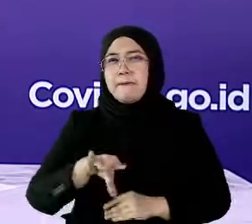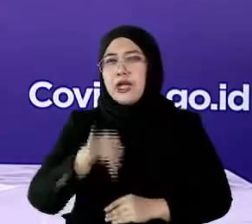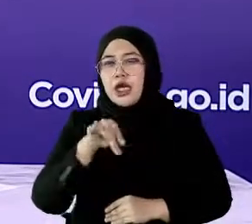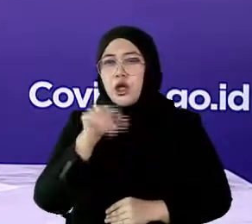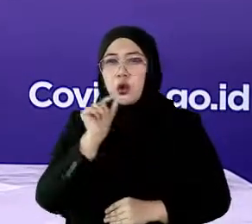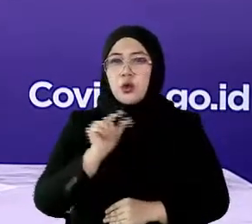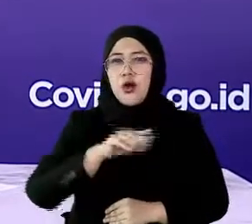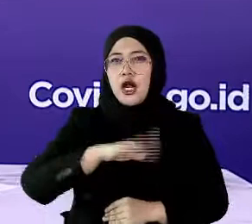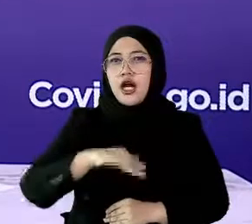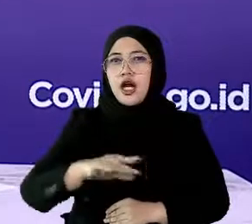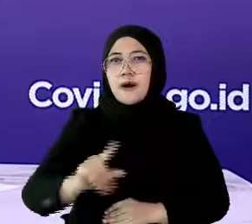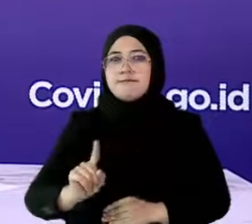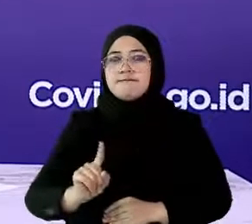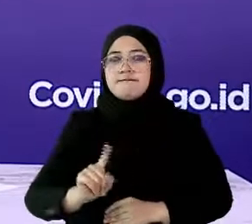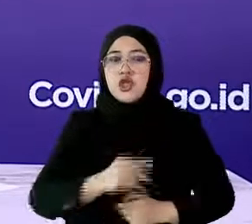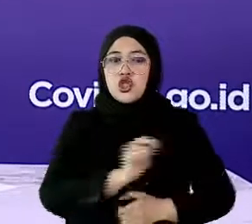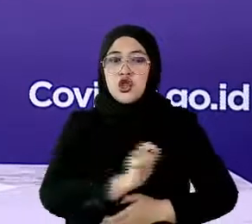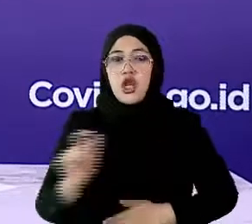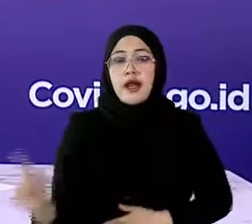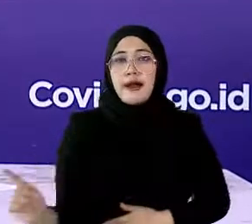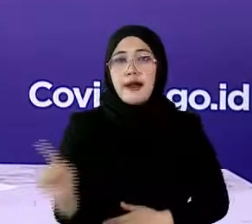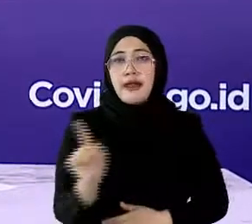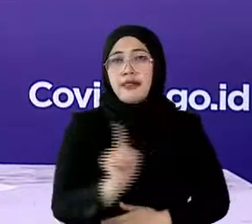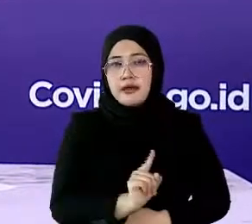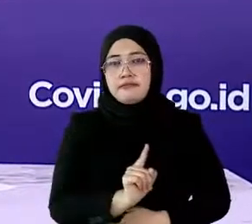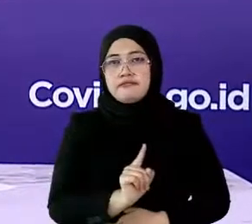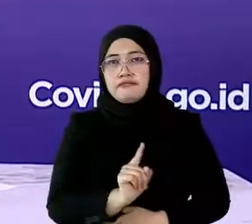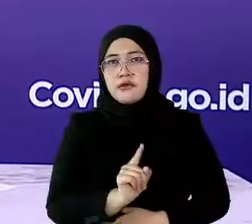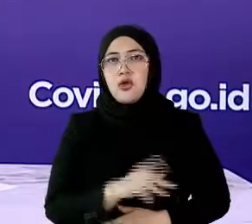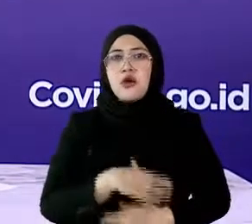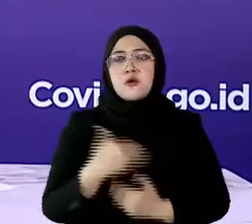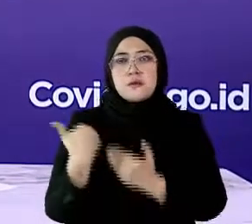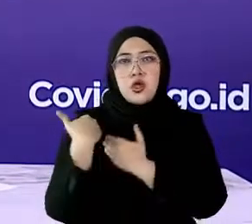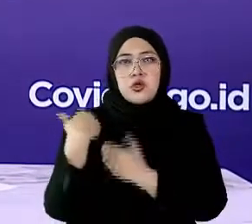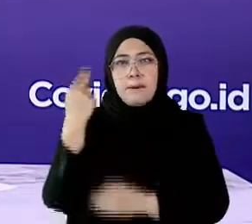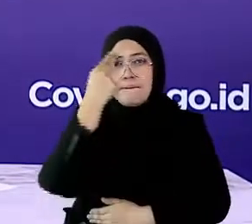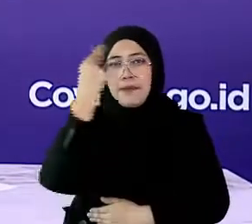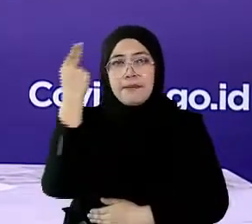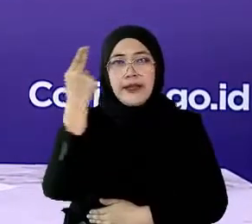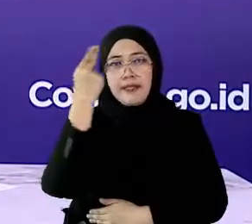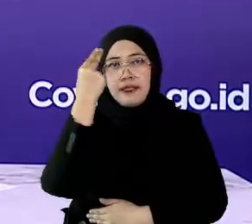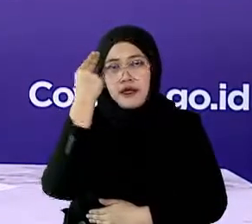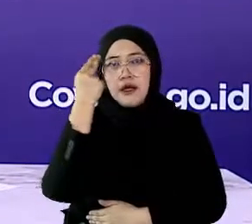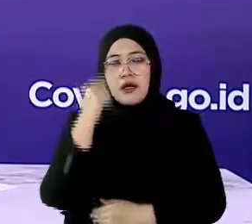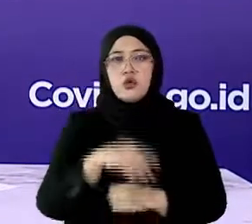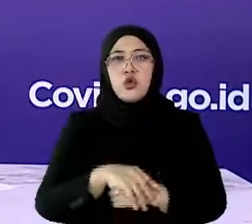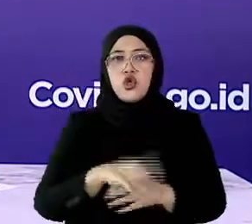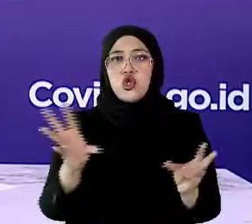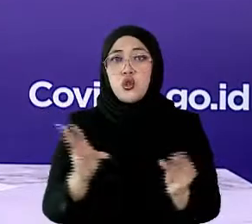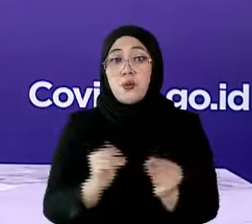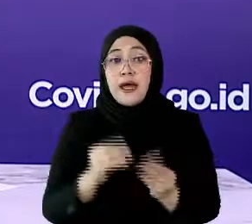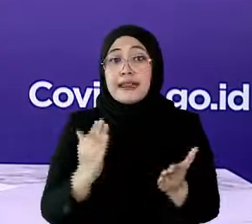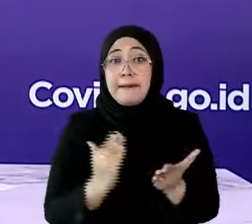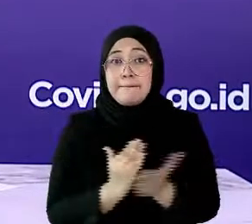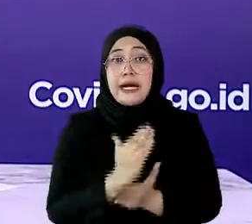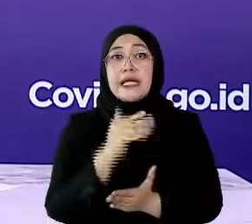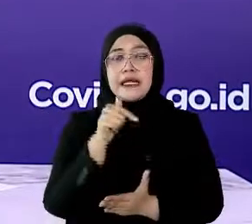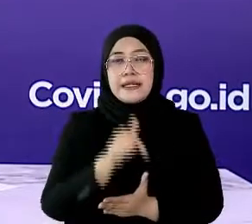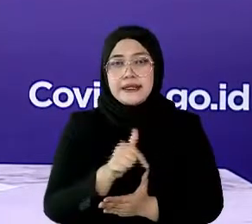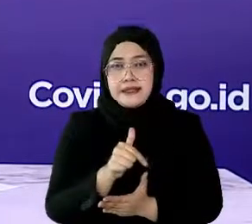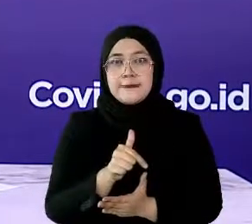tangan orang tua dan pemerintah memastikan kegiatan pembelajaran tatap muka terbatas ini